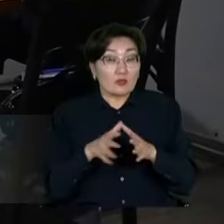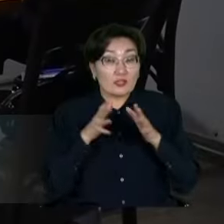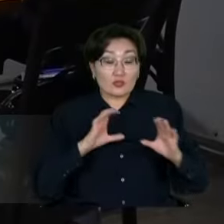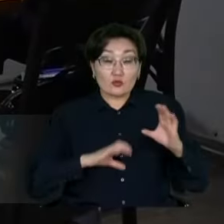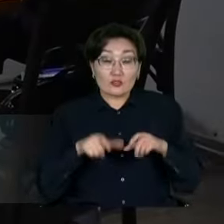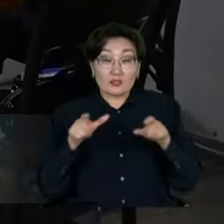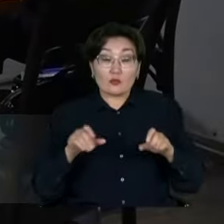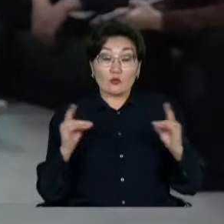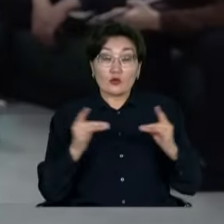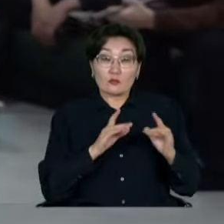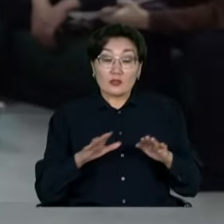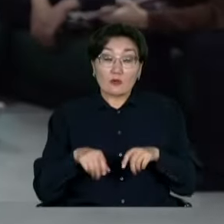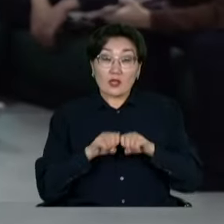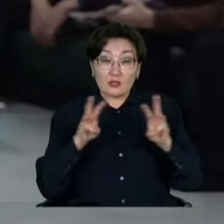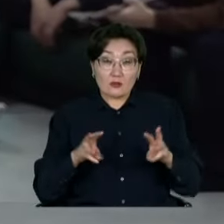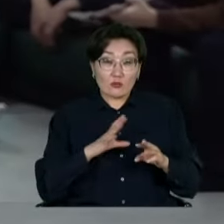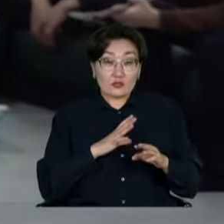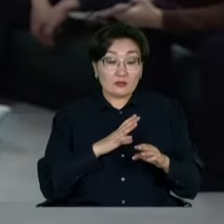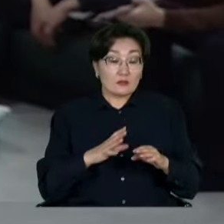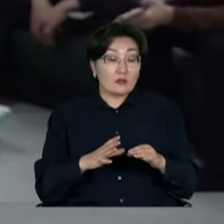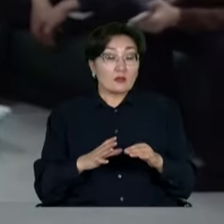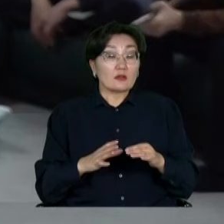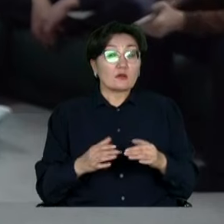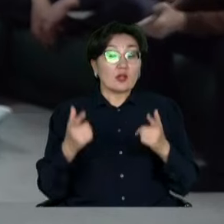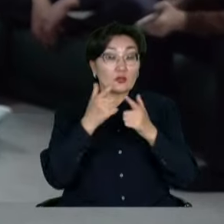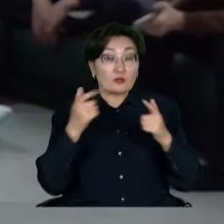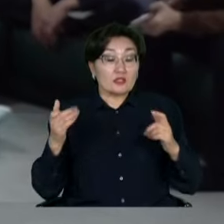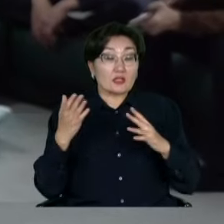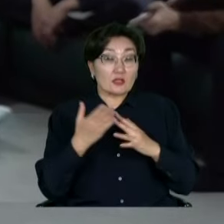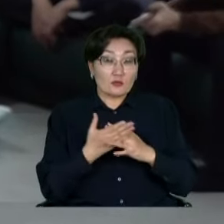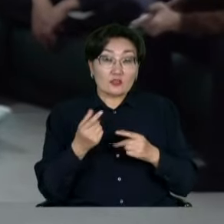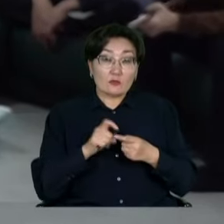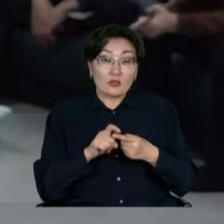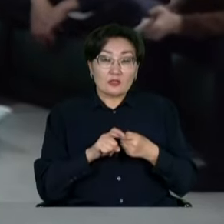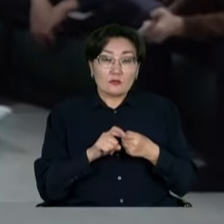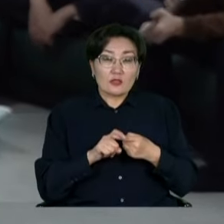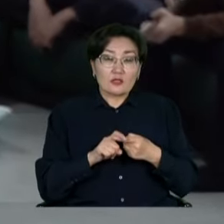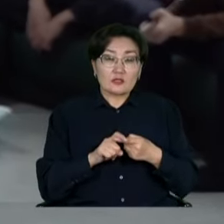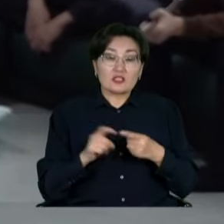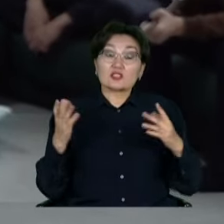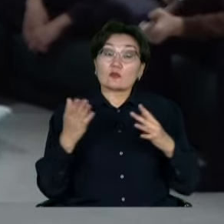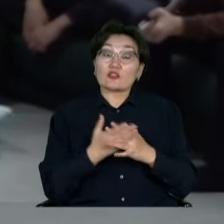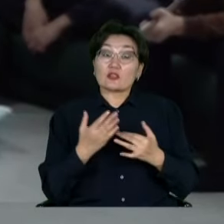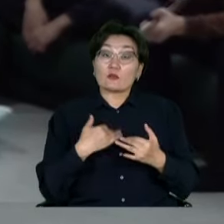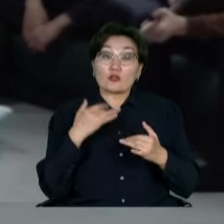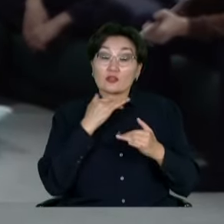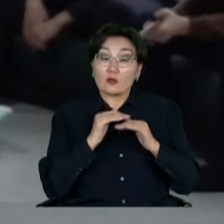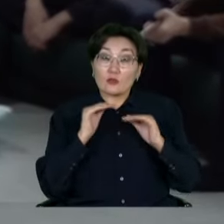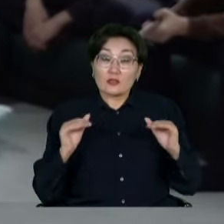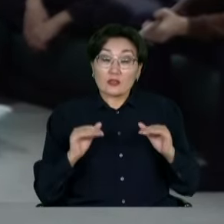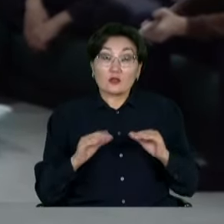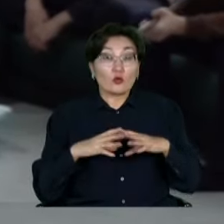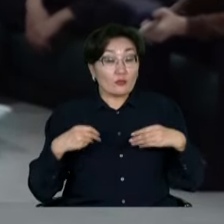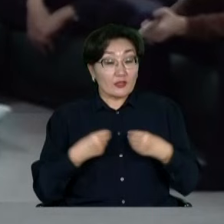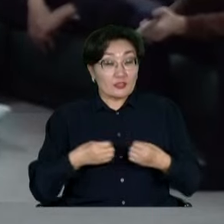орынмен қамтылған. Жатақхана қабылдар алдында әкімшілік льготаға балансы жеңілдіктер қарастырылады. Мен көпбалалы отбасыдан